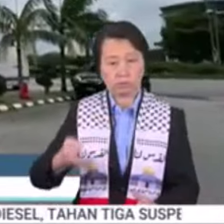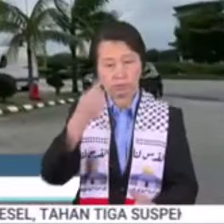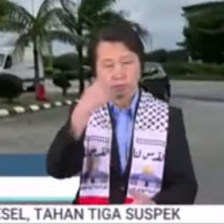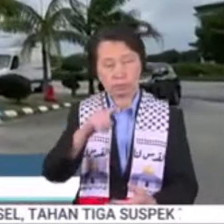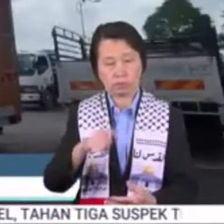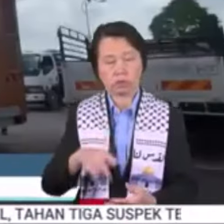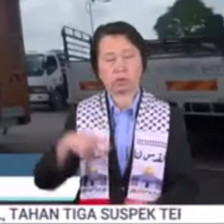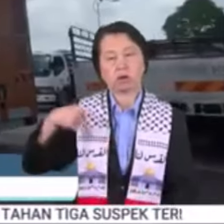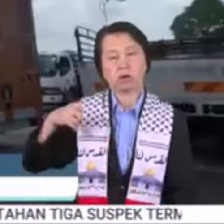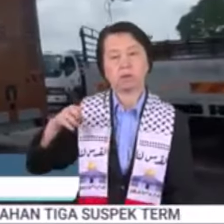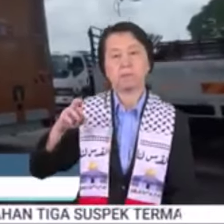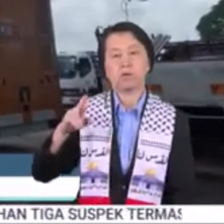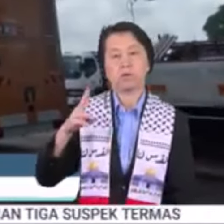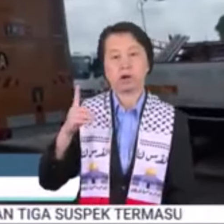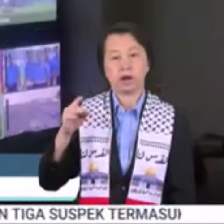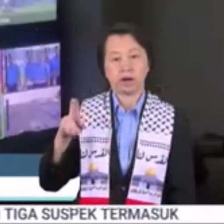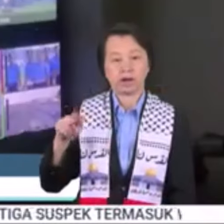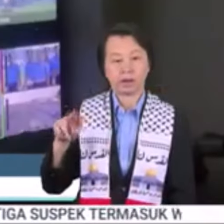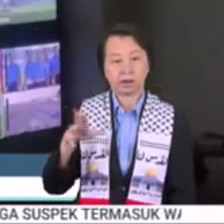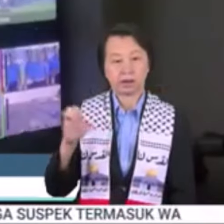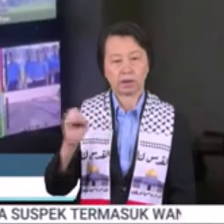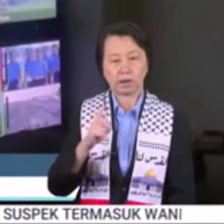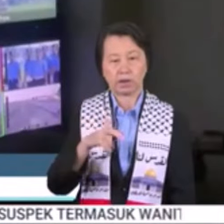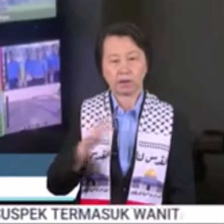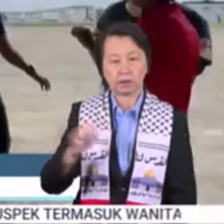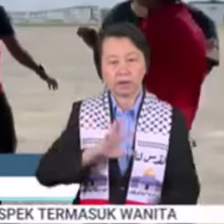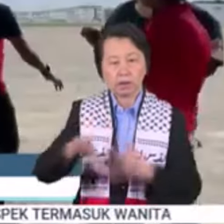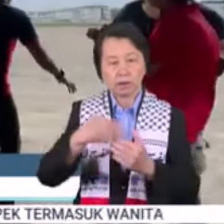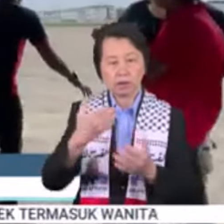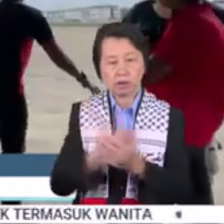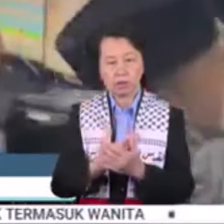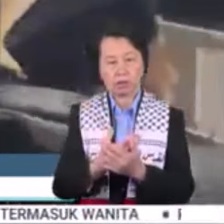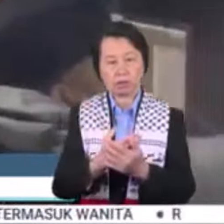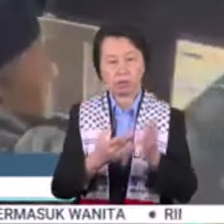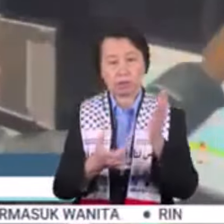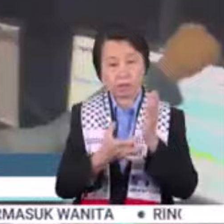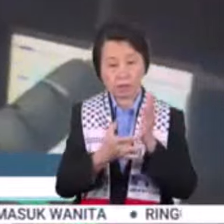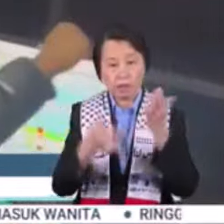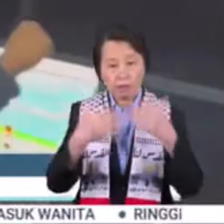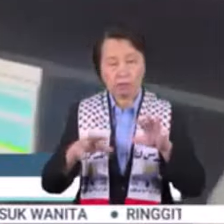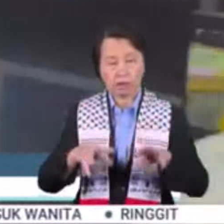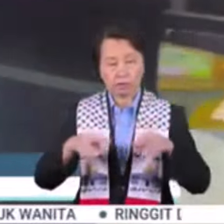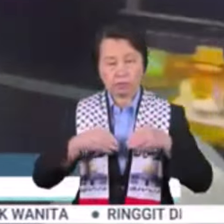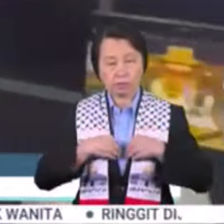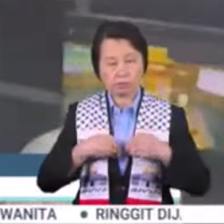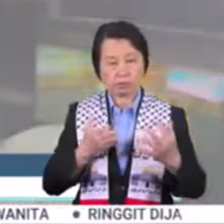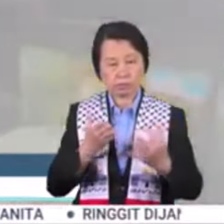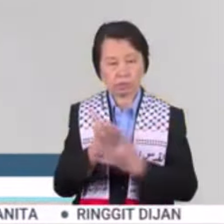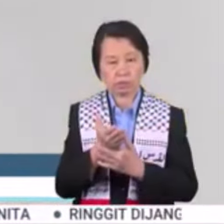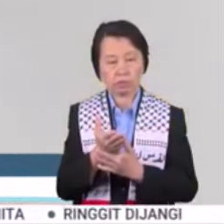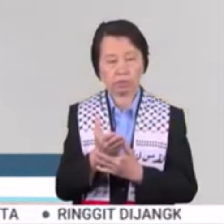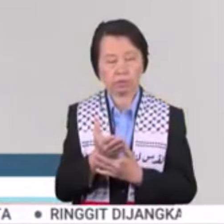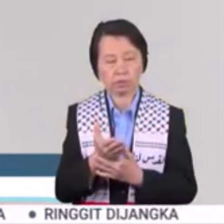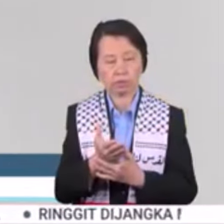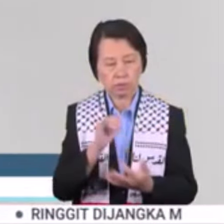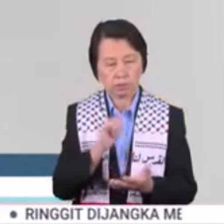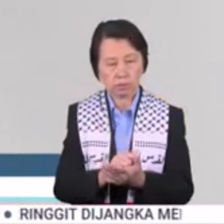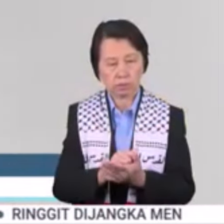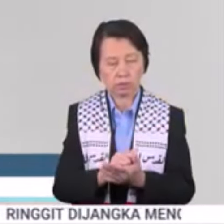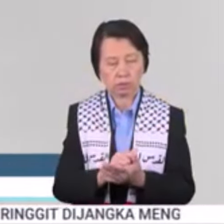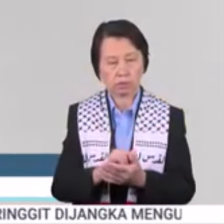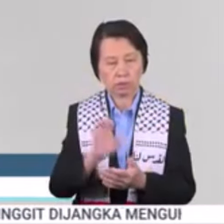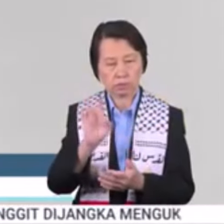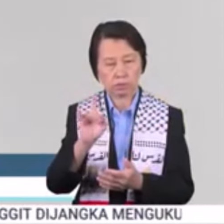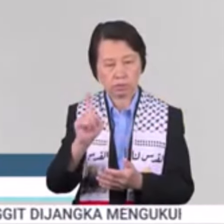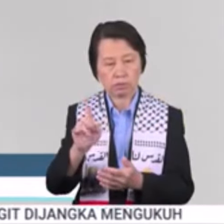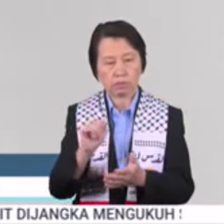camera production, di mana keseluruhan fasiliti penerbitan ini telah diterima melalui grandstand di Studio